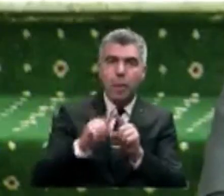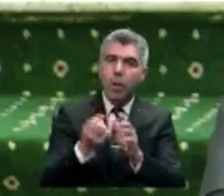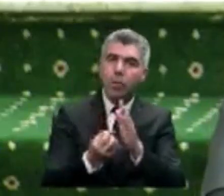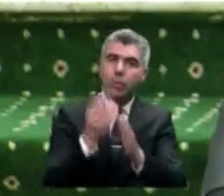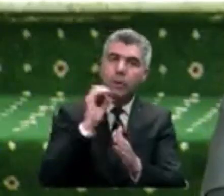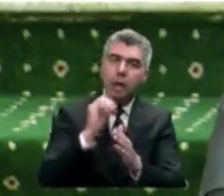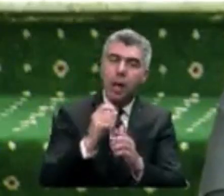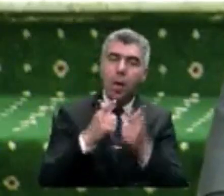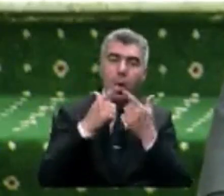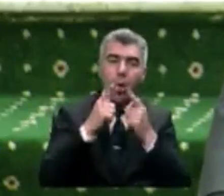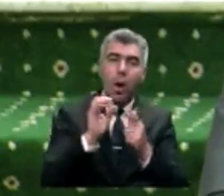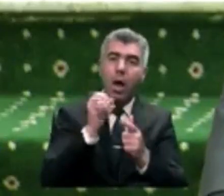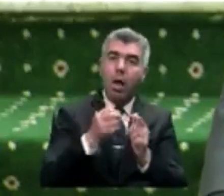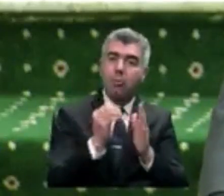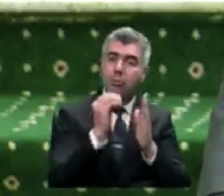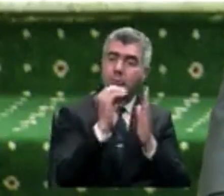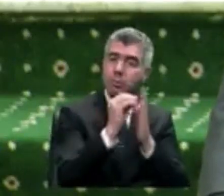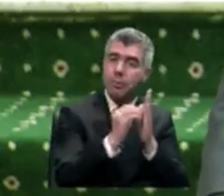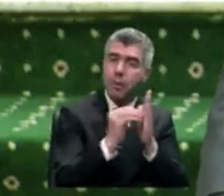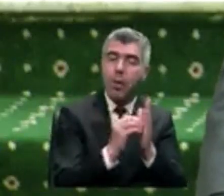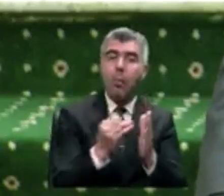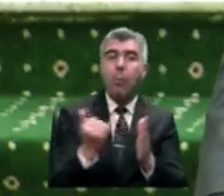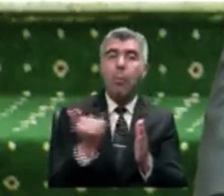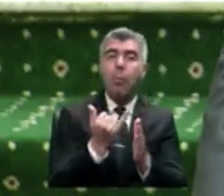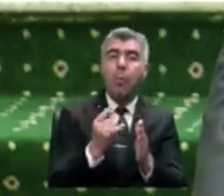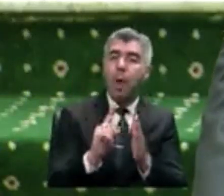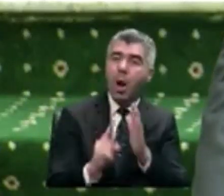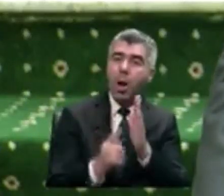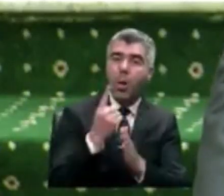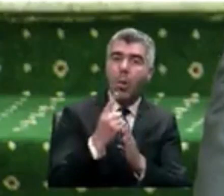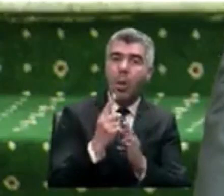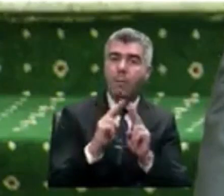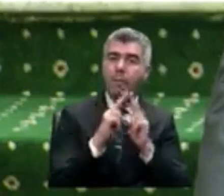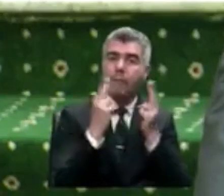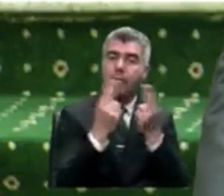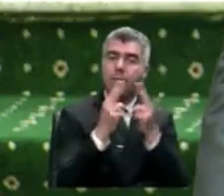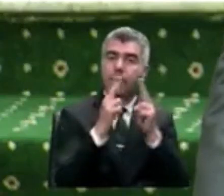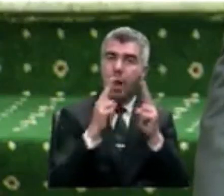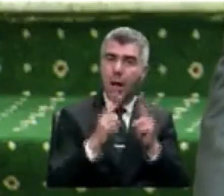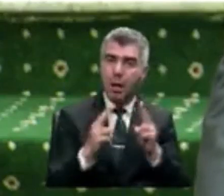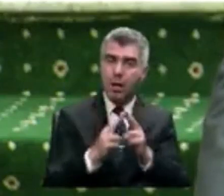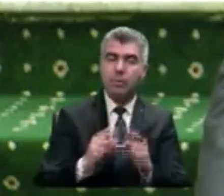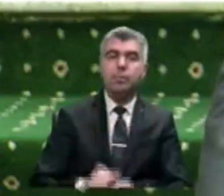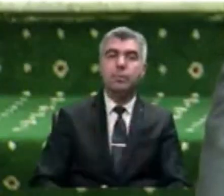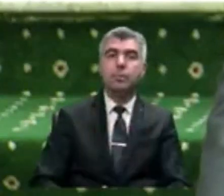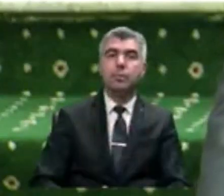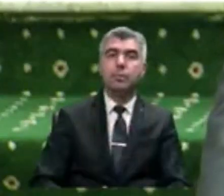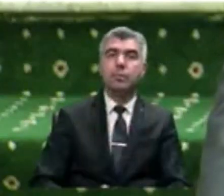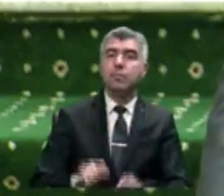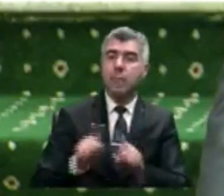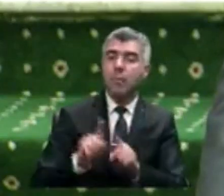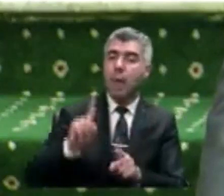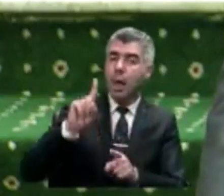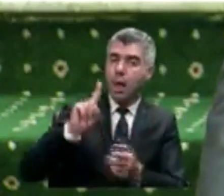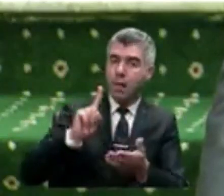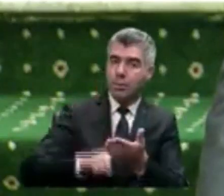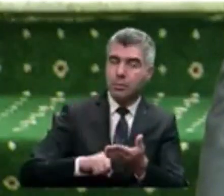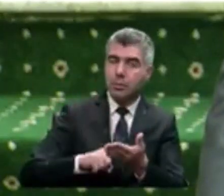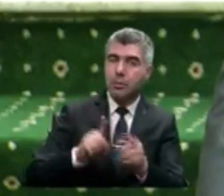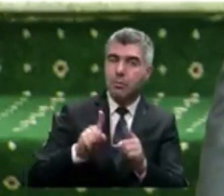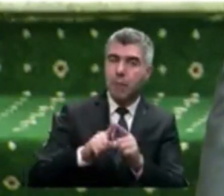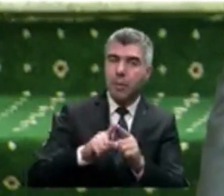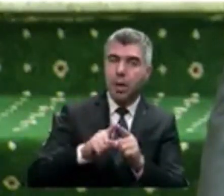التكنولوجيه المتسارعه ولغه الاجنبيه الاولى في العالم مع يقيننا التام ان خلق اقطاب جامعه للدكتوراه